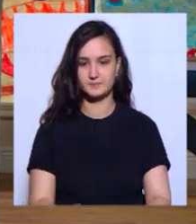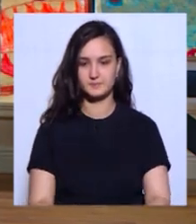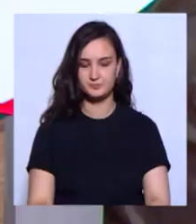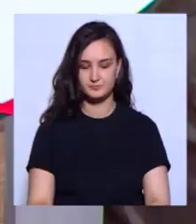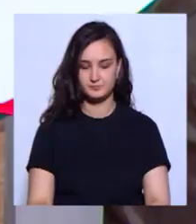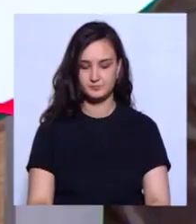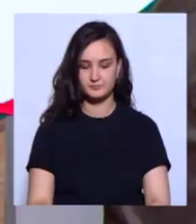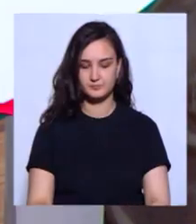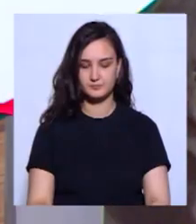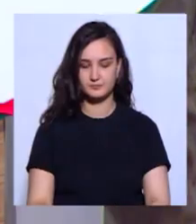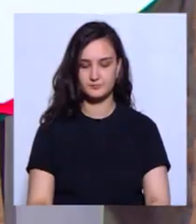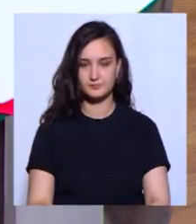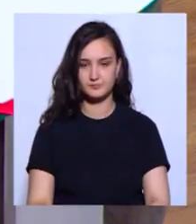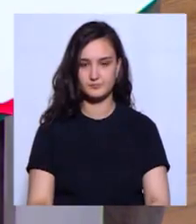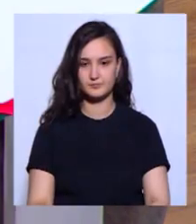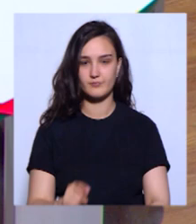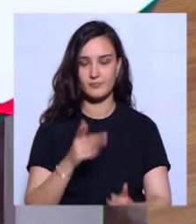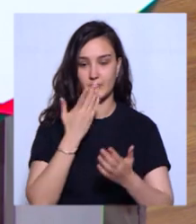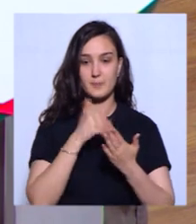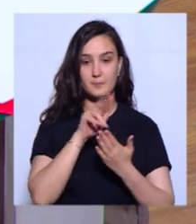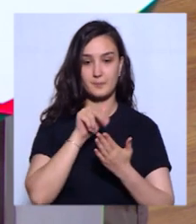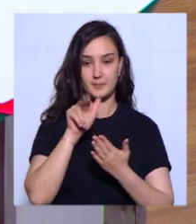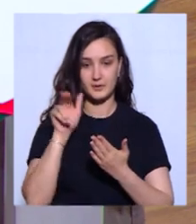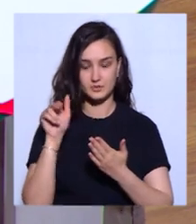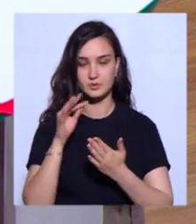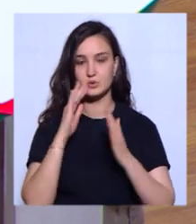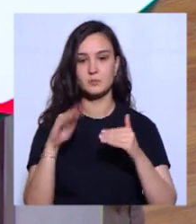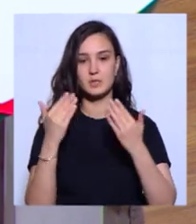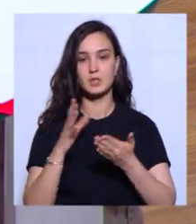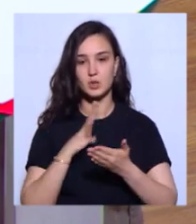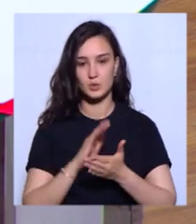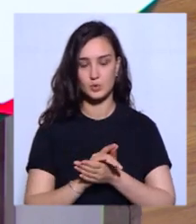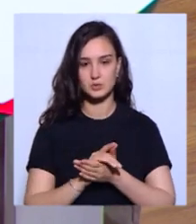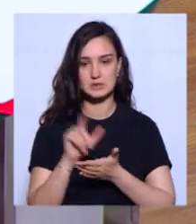დავუშვათ ეს ამ ფერი იყოს. შემდეგ იყოს ამ ფერი.